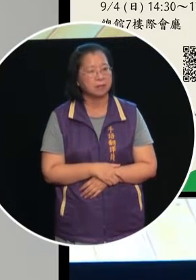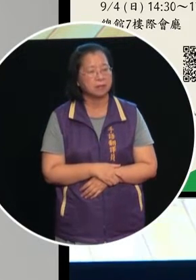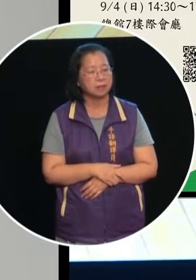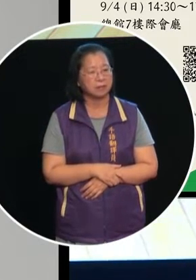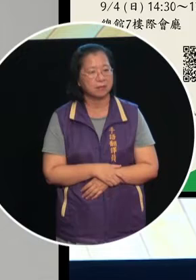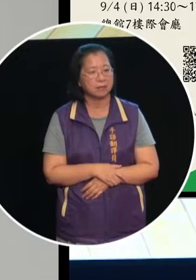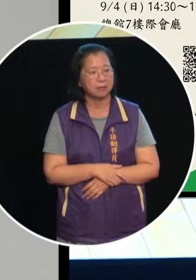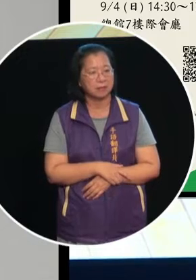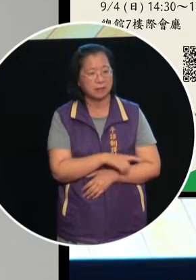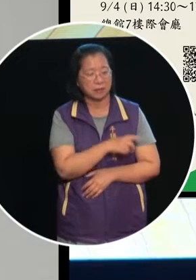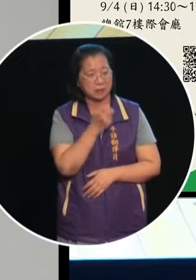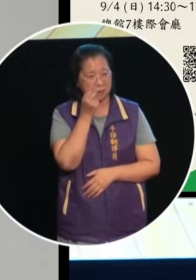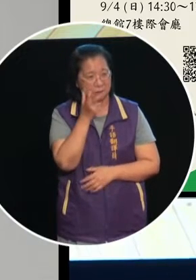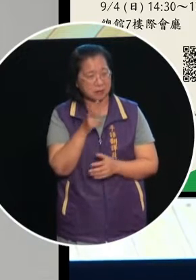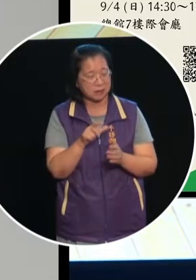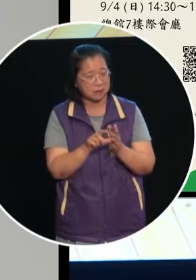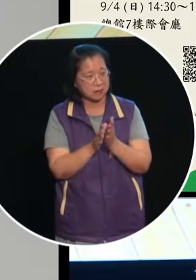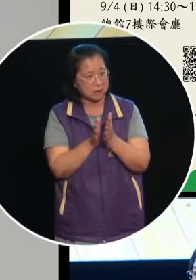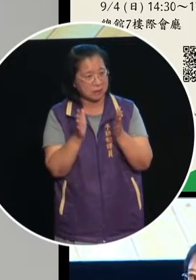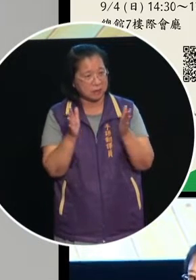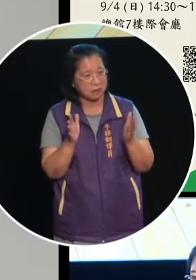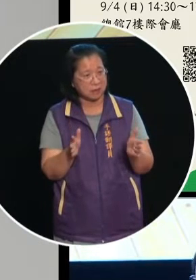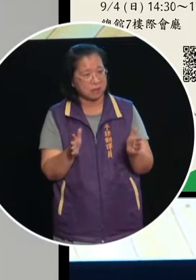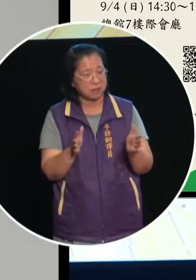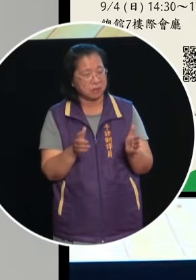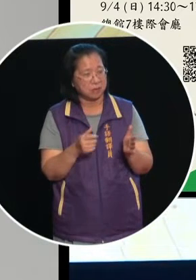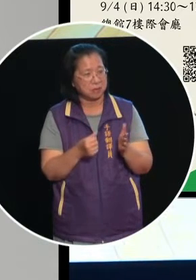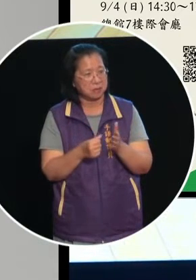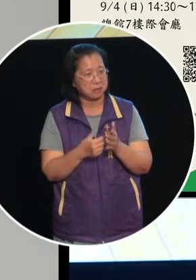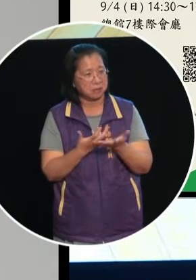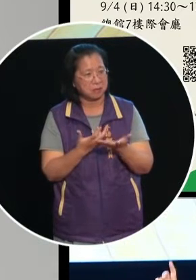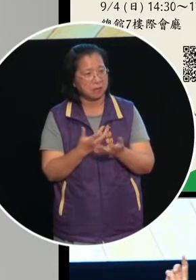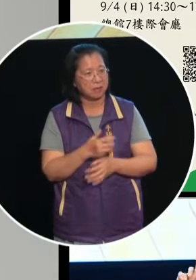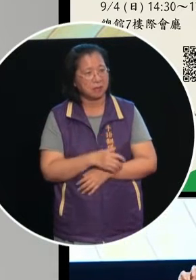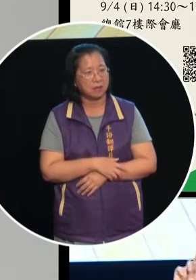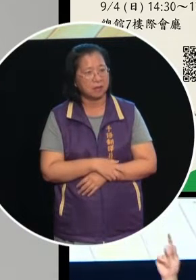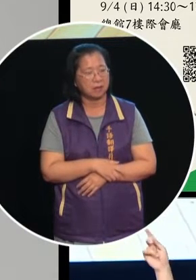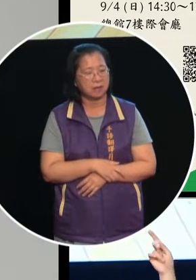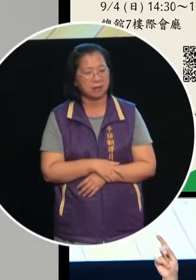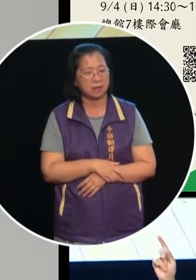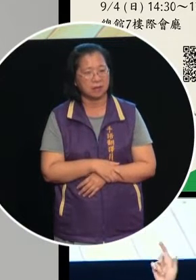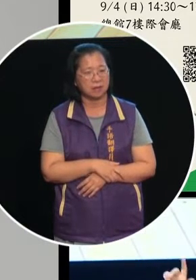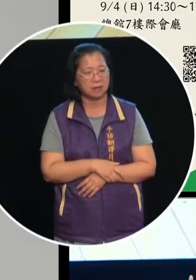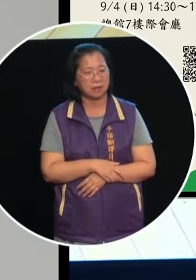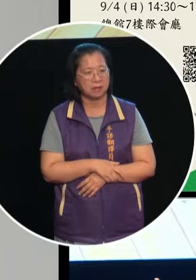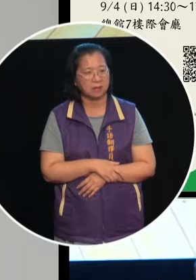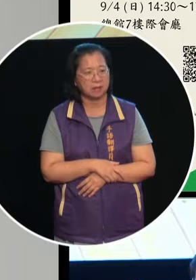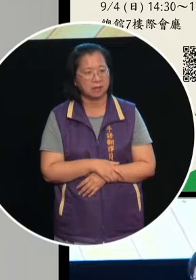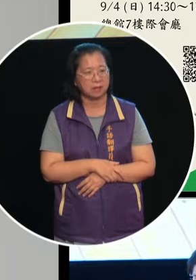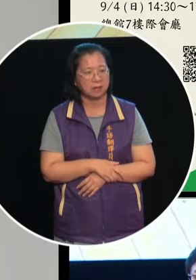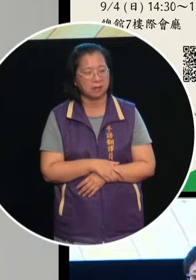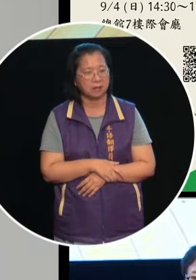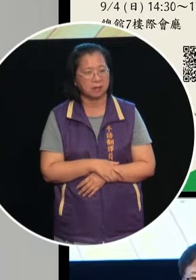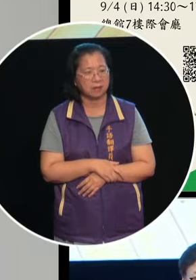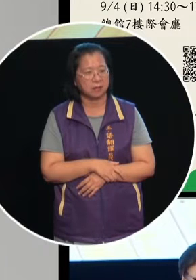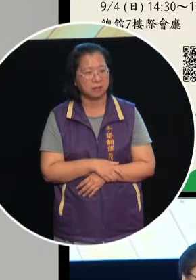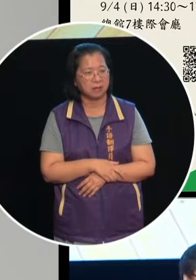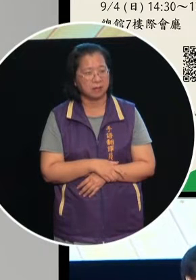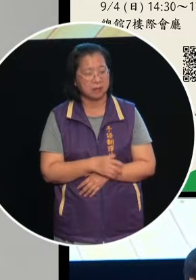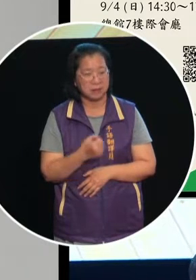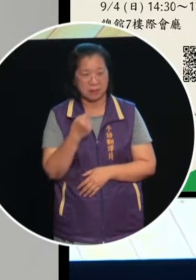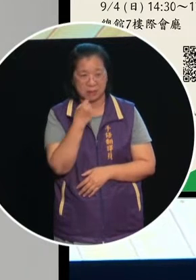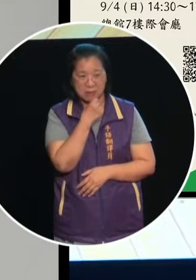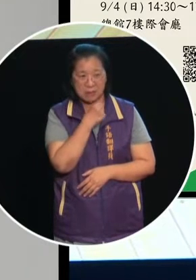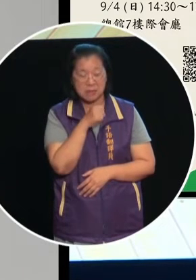8年7个月，在海外明显那么大的领袖啊，这原因都是统一协会，台湾教的